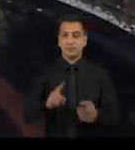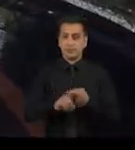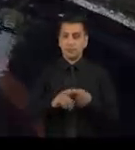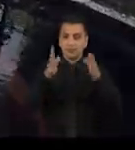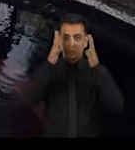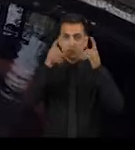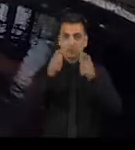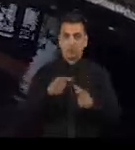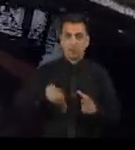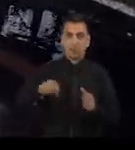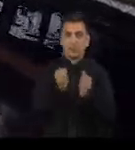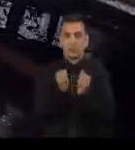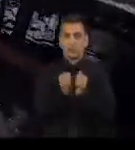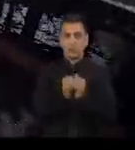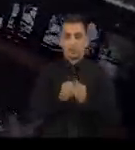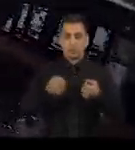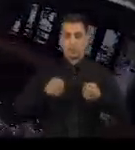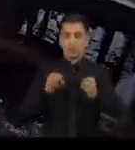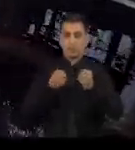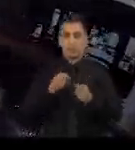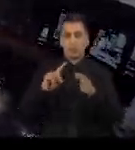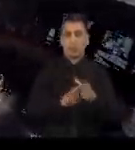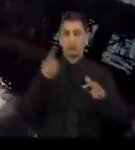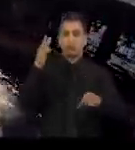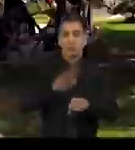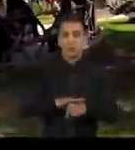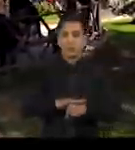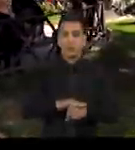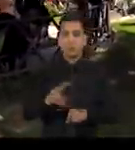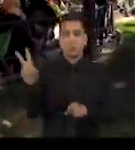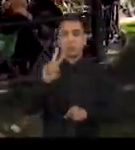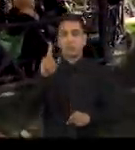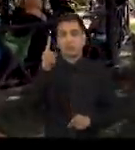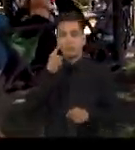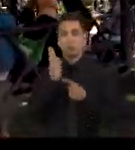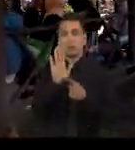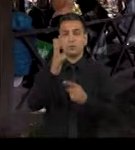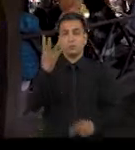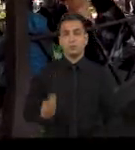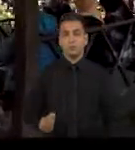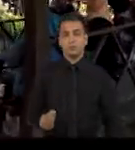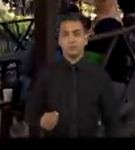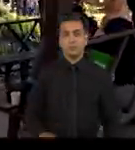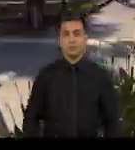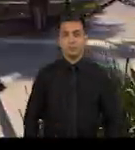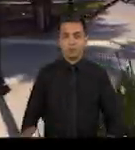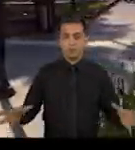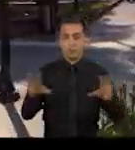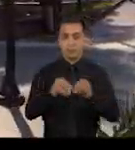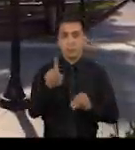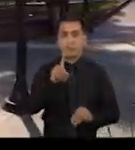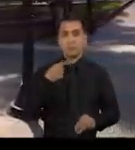Ayrıca caminin yanında yer alan parkta projelendirilerek modern bir görünüme kavuşturulmuştur.